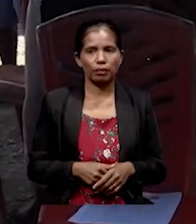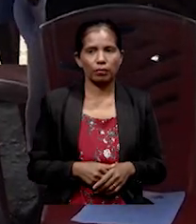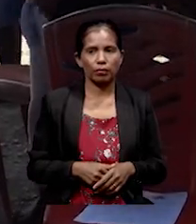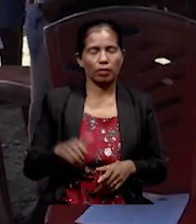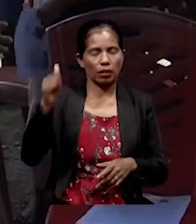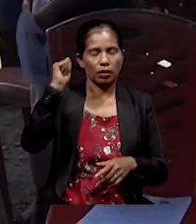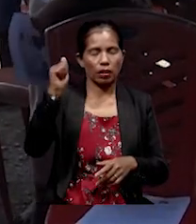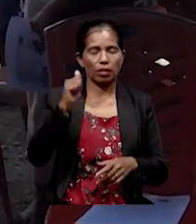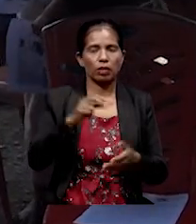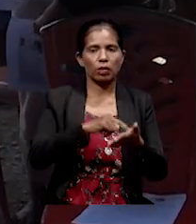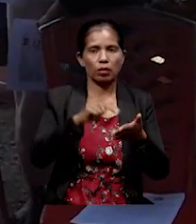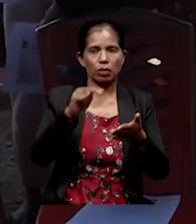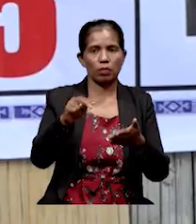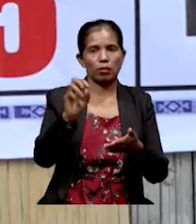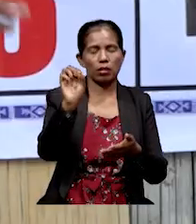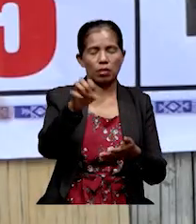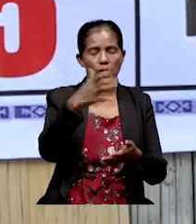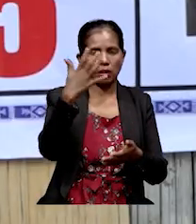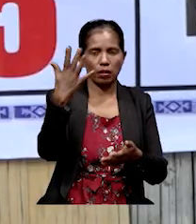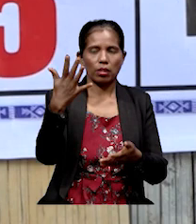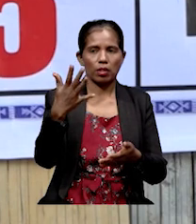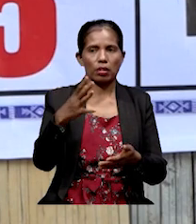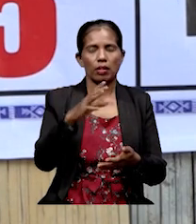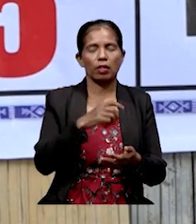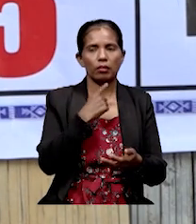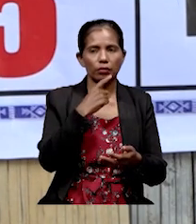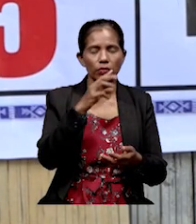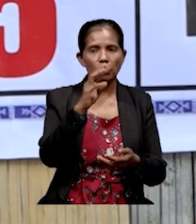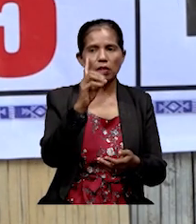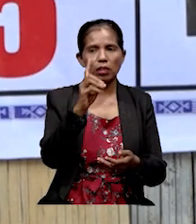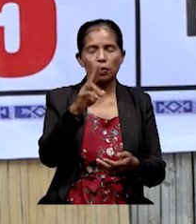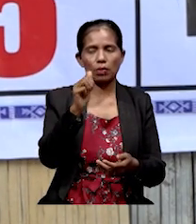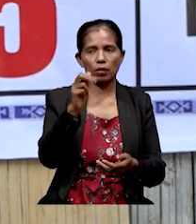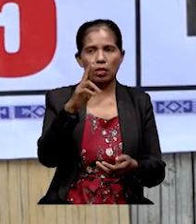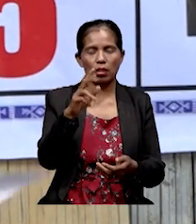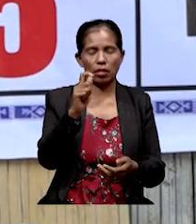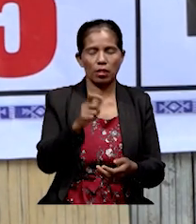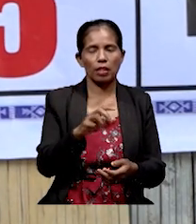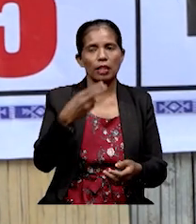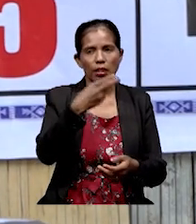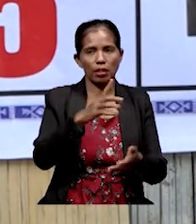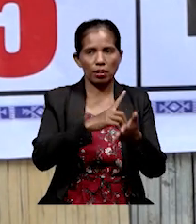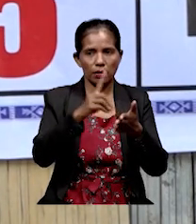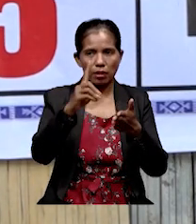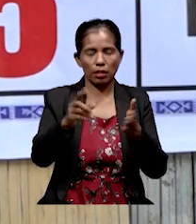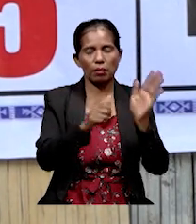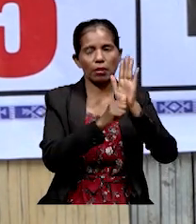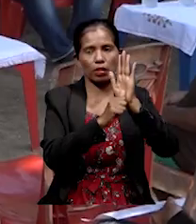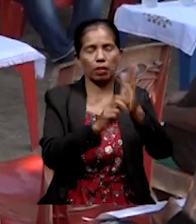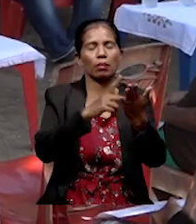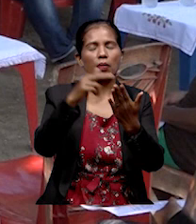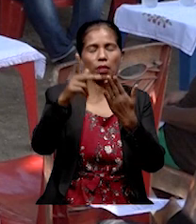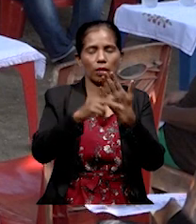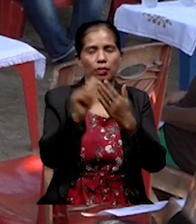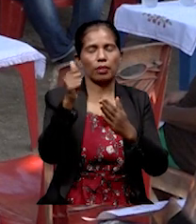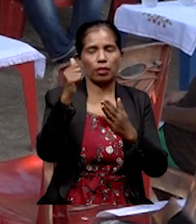Candidato número sorteio Sanulo Resen Lima, Felix Berto de Araújo Duarte, lehusi campanha eleitoral quinta semana ne, apresenta programa Sanulo